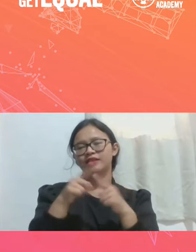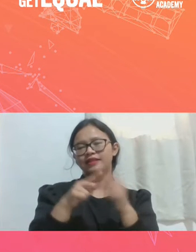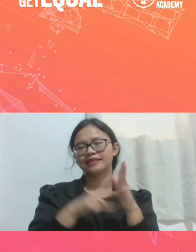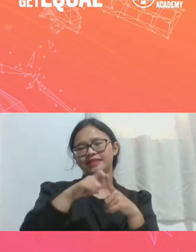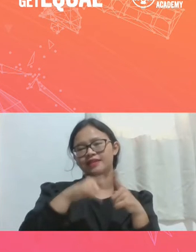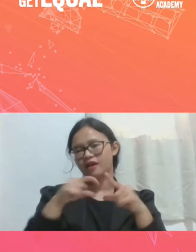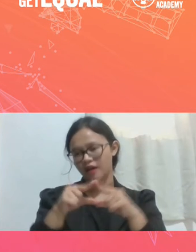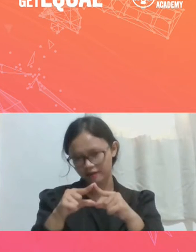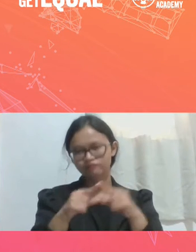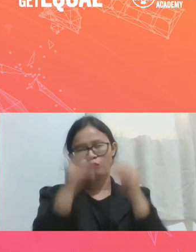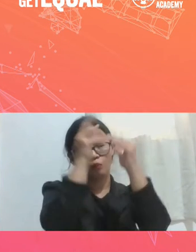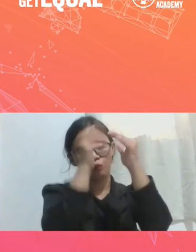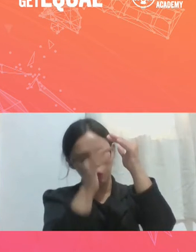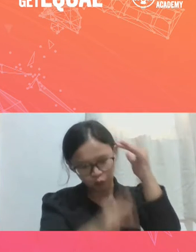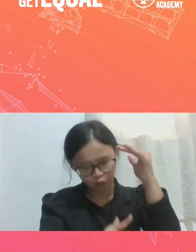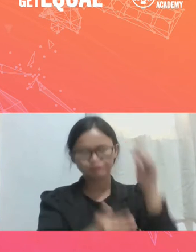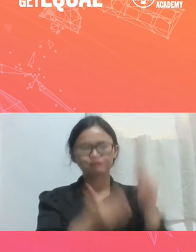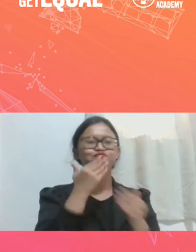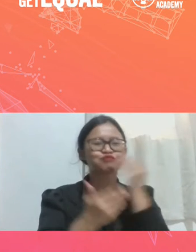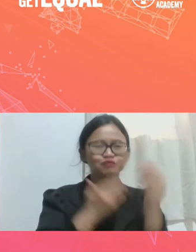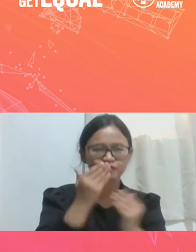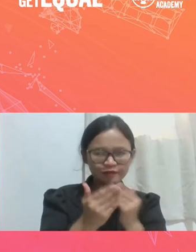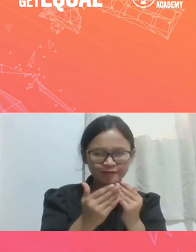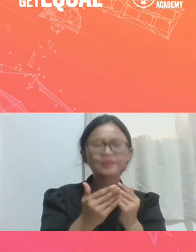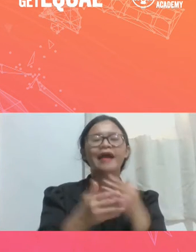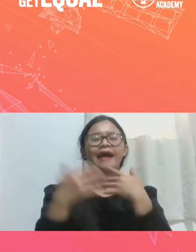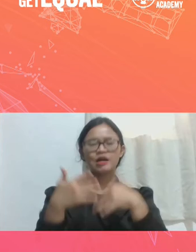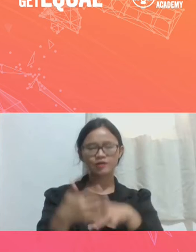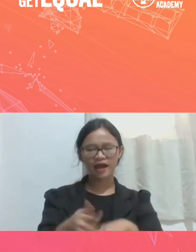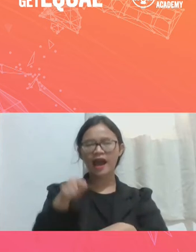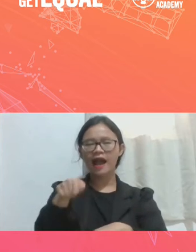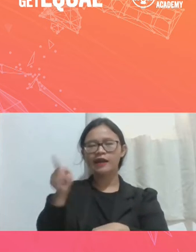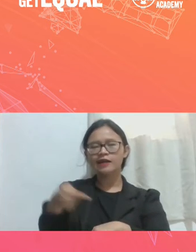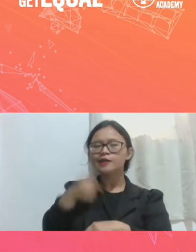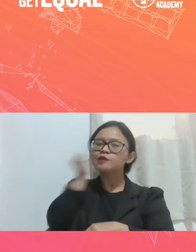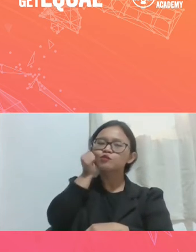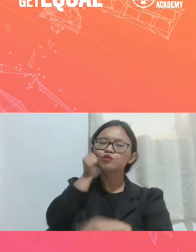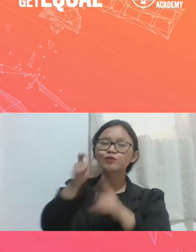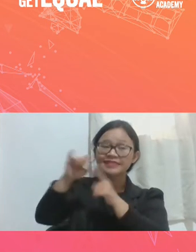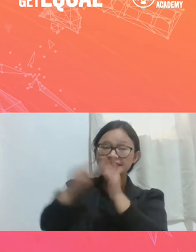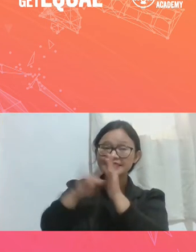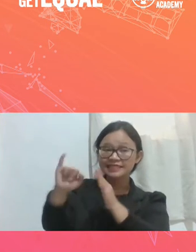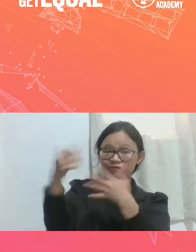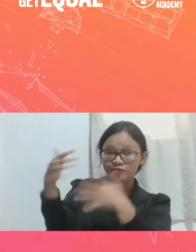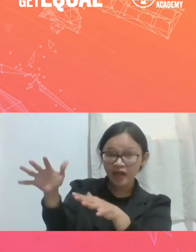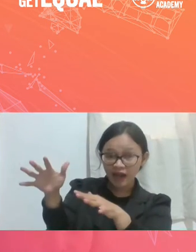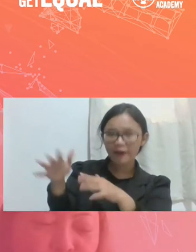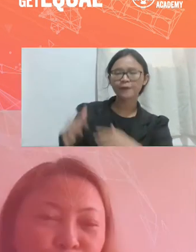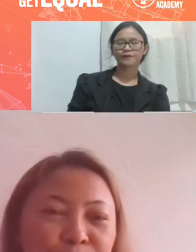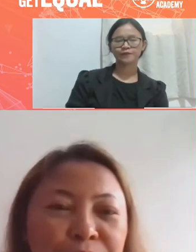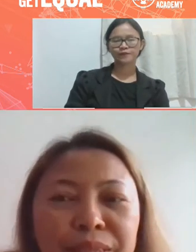Baiklah, tanpa berlama-lama lagi teman-teman, saya mau panggilkan Ibu Dini Widyastuti. Halo Bu Dini.